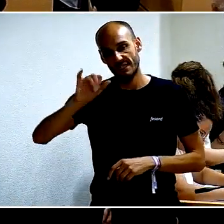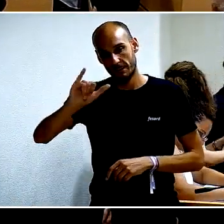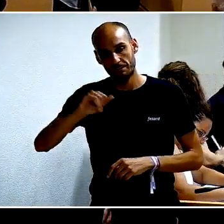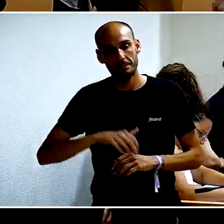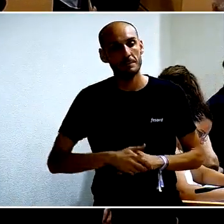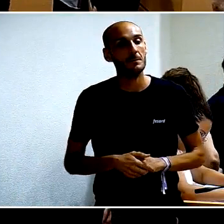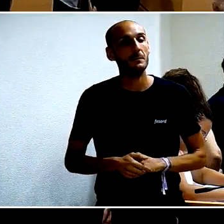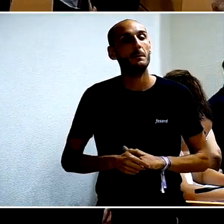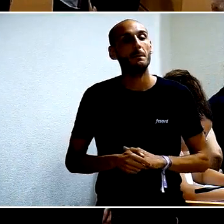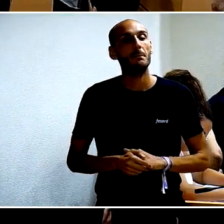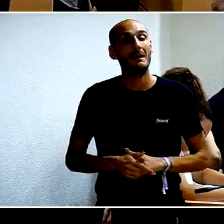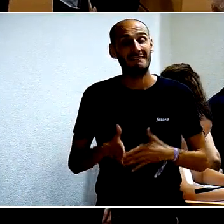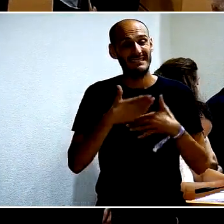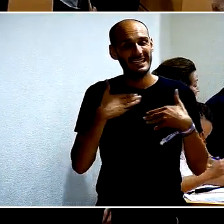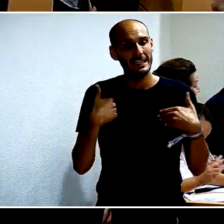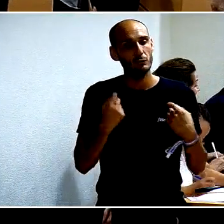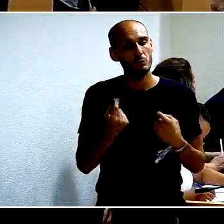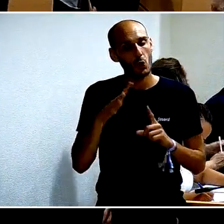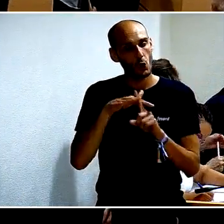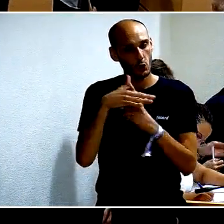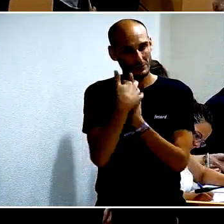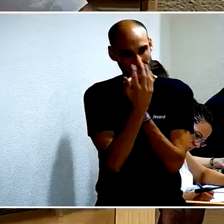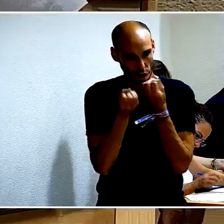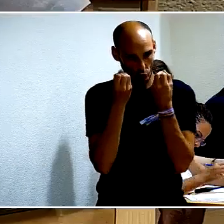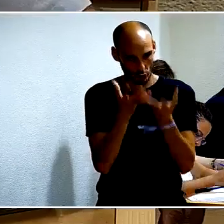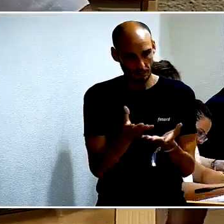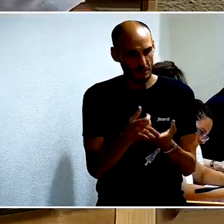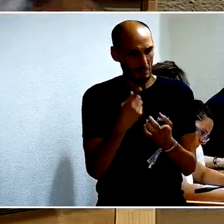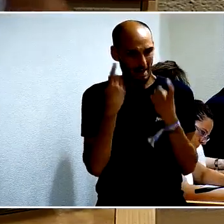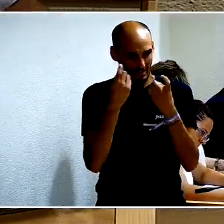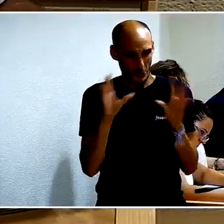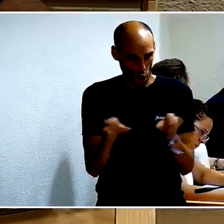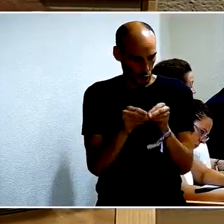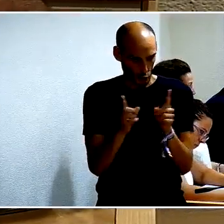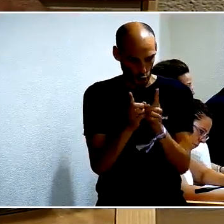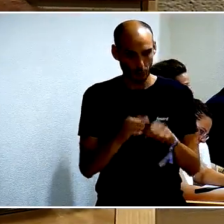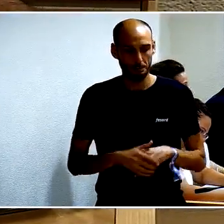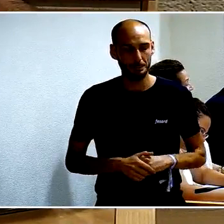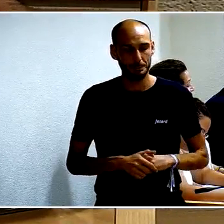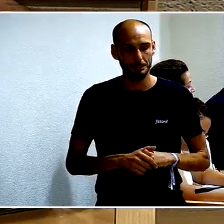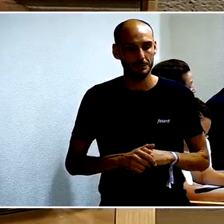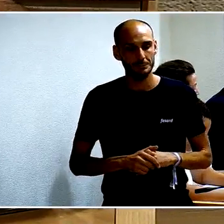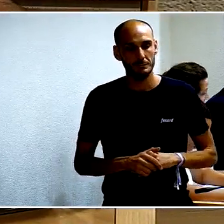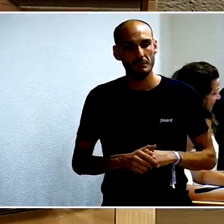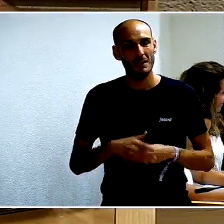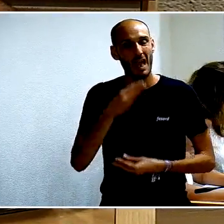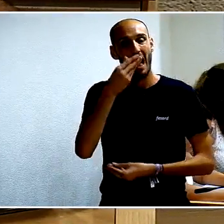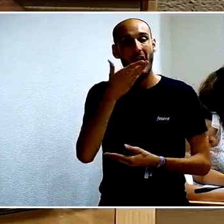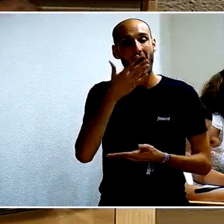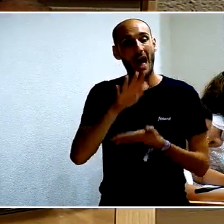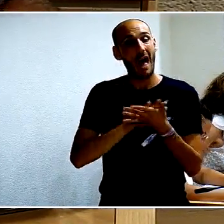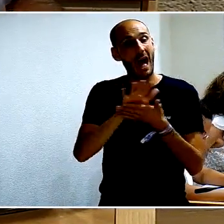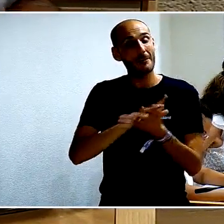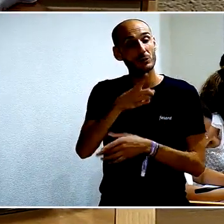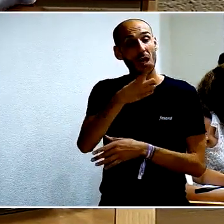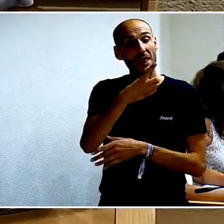Però nosaltres volem contextualitzar. Vaig a ser molt breu, no tingueu por. Estem parlant de 165.000